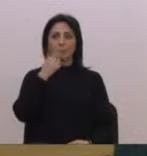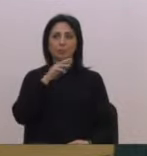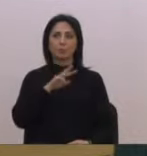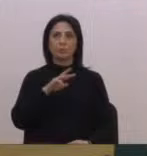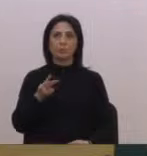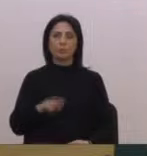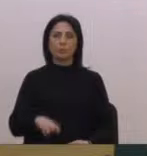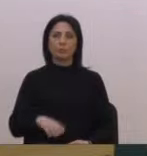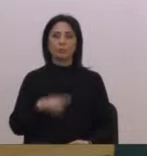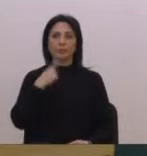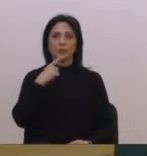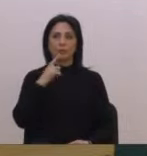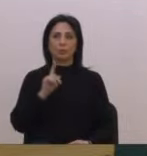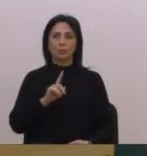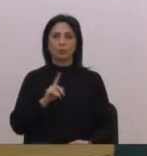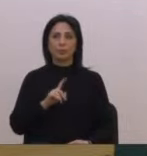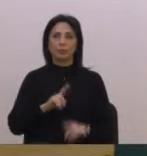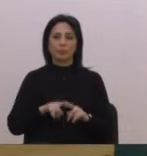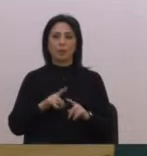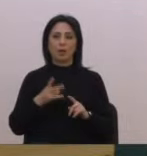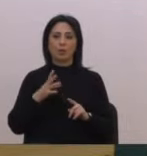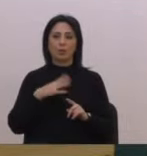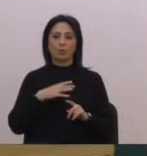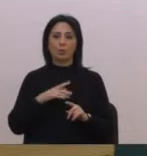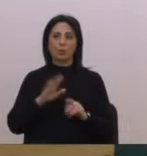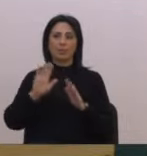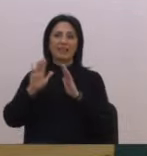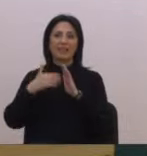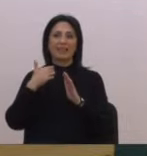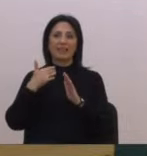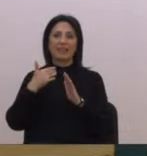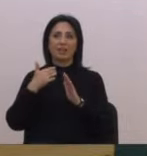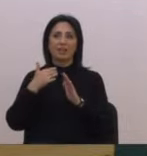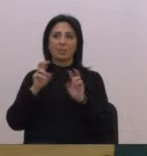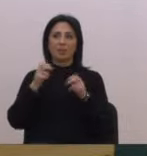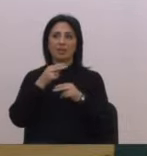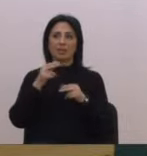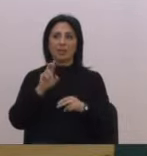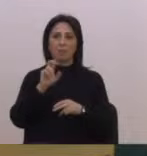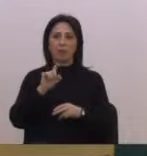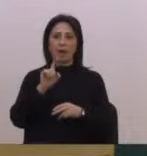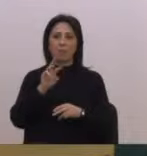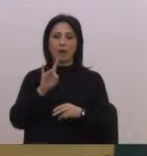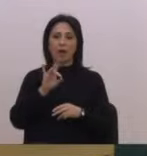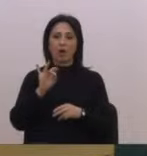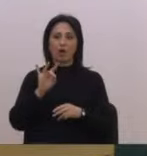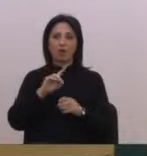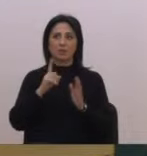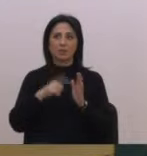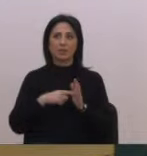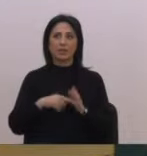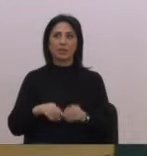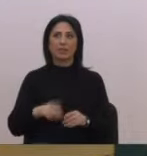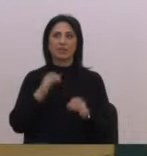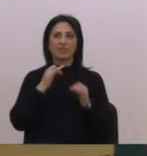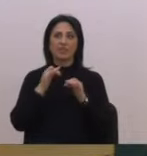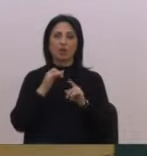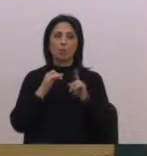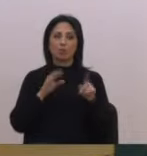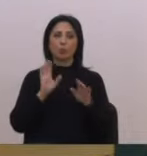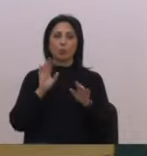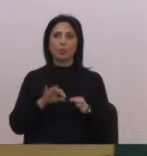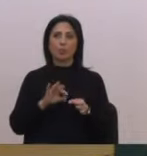მინისტრო თქვით, რომ მალე უნდა იყოს ინტერპელაცია ამ თემაზე, ბახმაროს საკითხზე. და იქ ვისაუბროთ